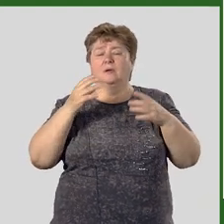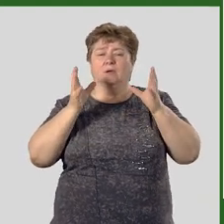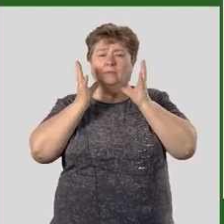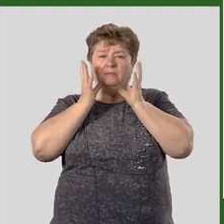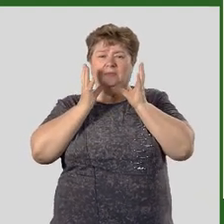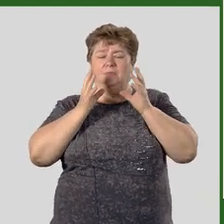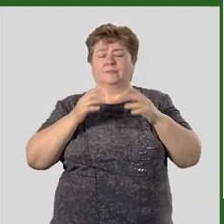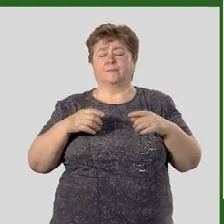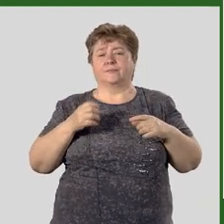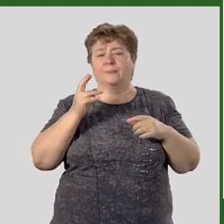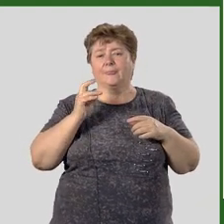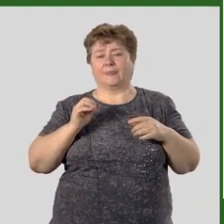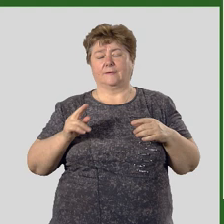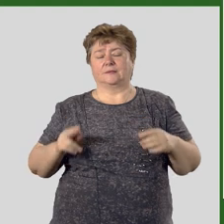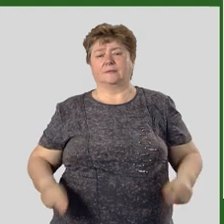тюркских этносов.